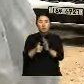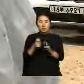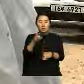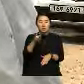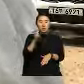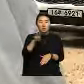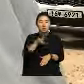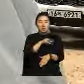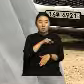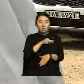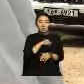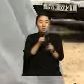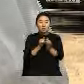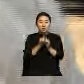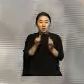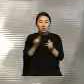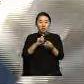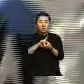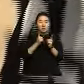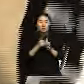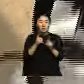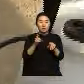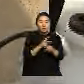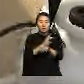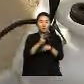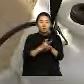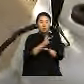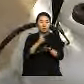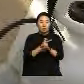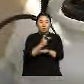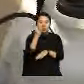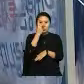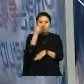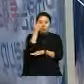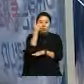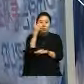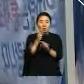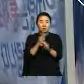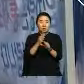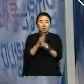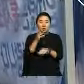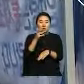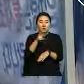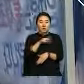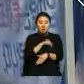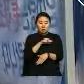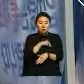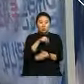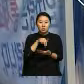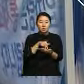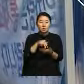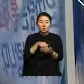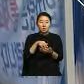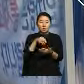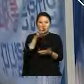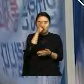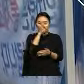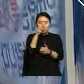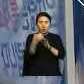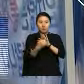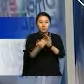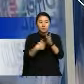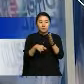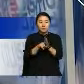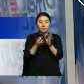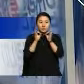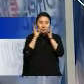포천시 의회 의원들도 교대로 12시간씩 초소를 지키고 있습니다. 포천시 의회에서는 돼지열병 확산 방지를